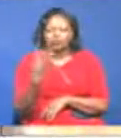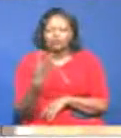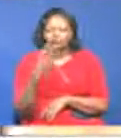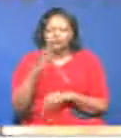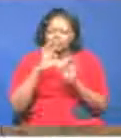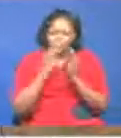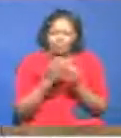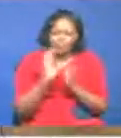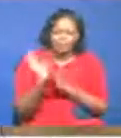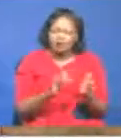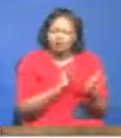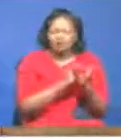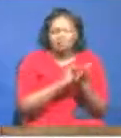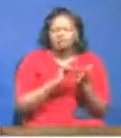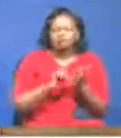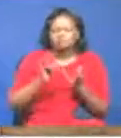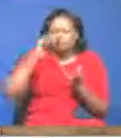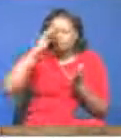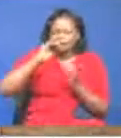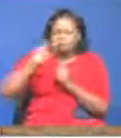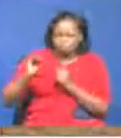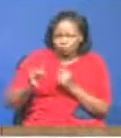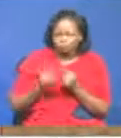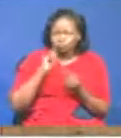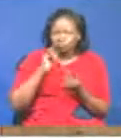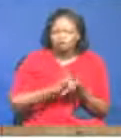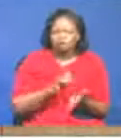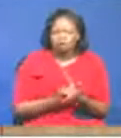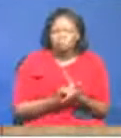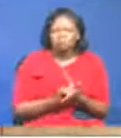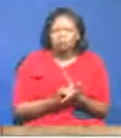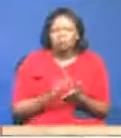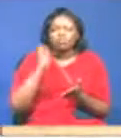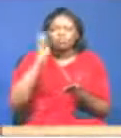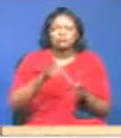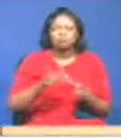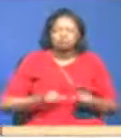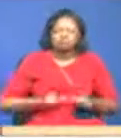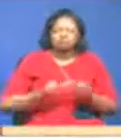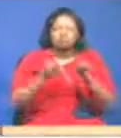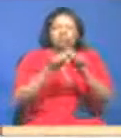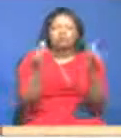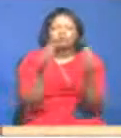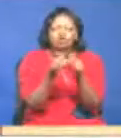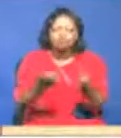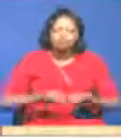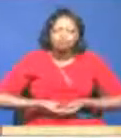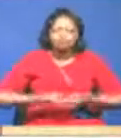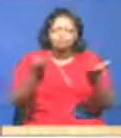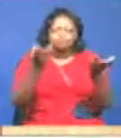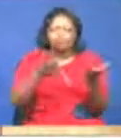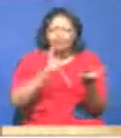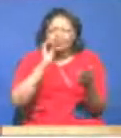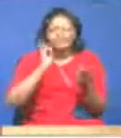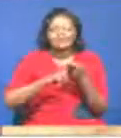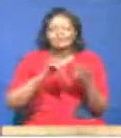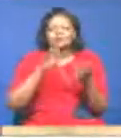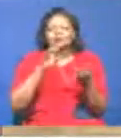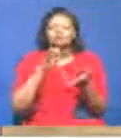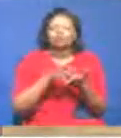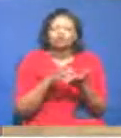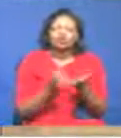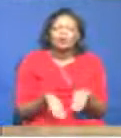mpango ambao gavana wa kaunti hiyo Ibrahim Guyo anasema utaendeshwa sawia na usambazaji wa maji hadi hali itakapoimarika. Aidha,